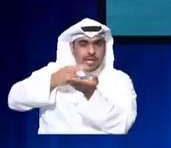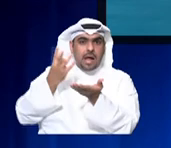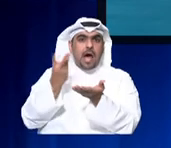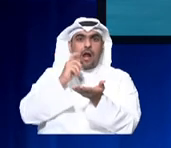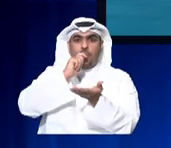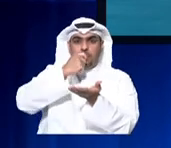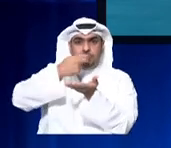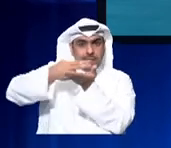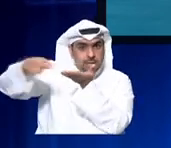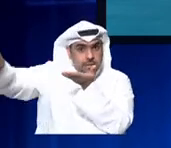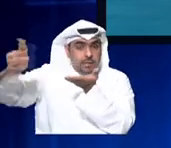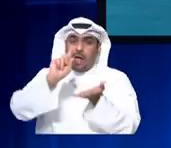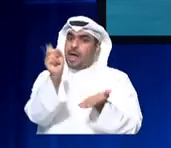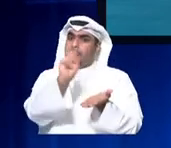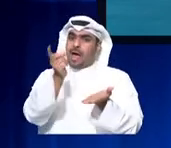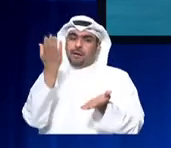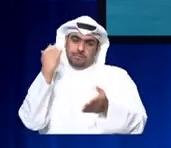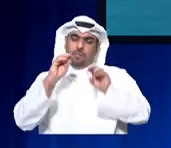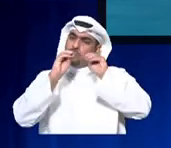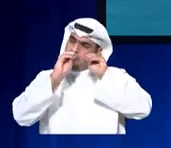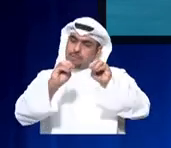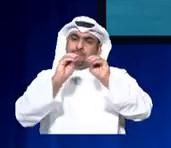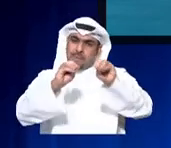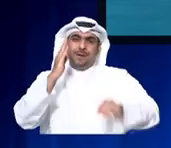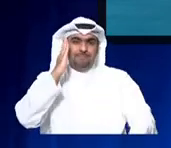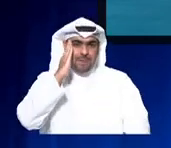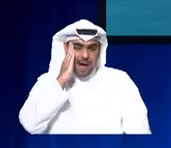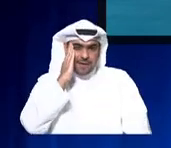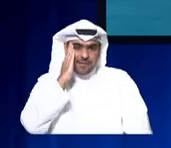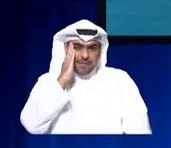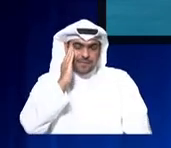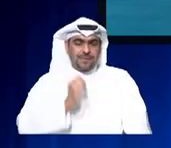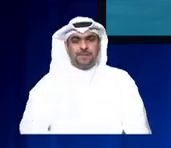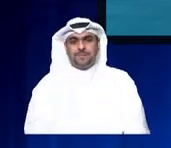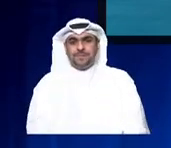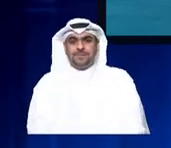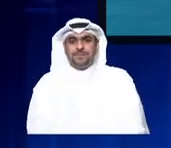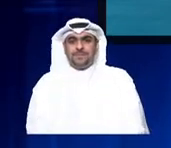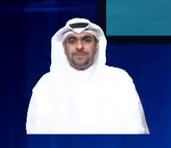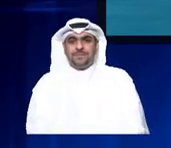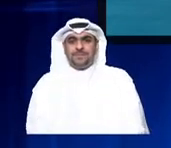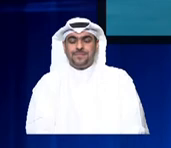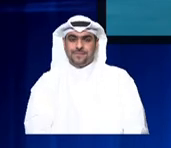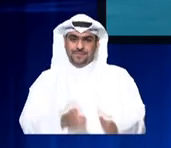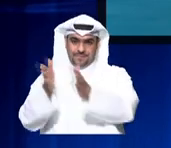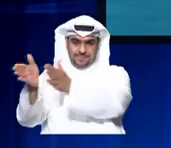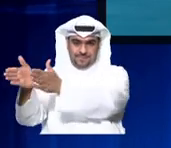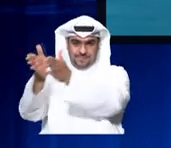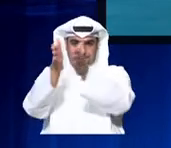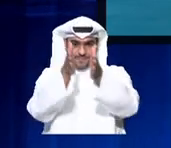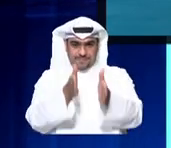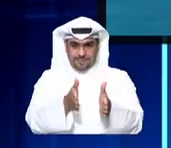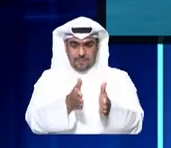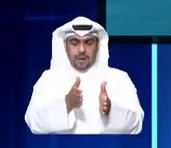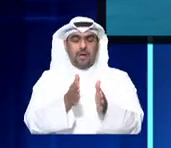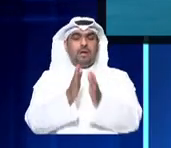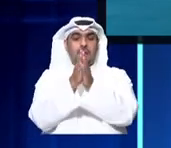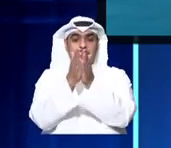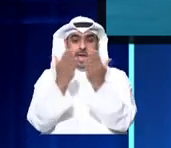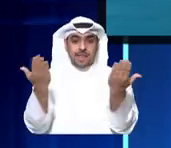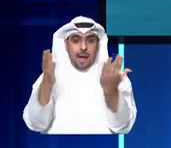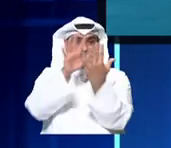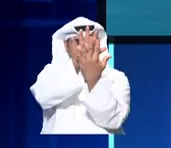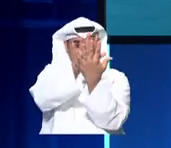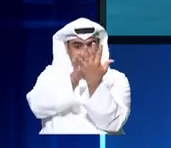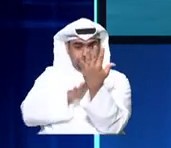ومن جانب آخر قام بنك الكويت المركزي كذلك بإصدار دليل متطلبات إنشاء البنوك